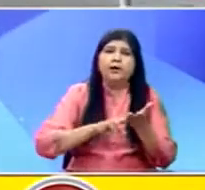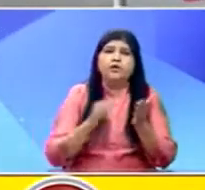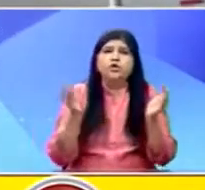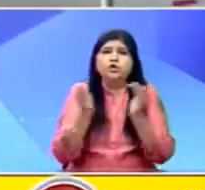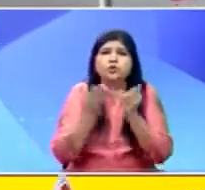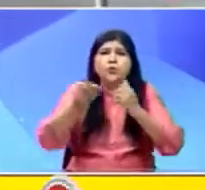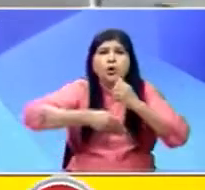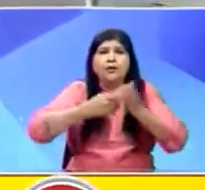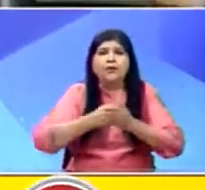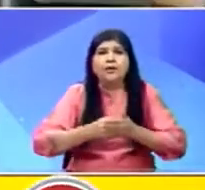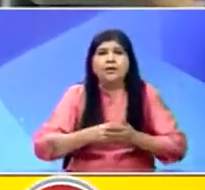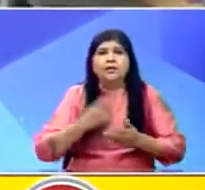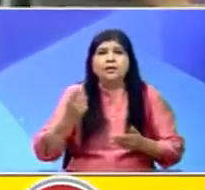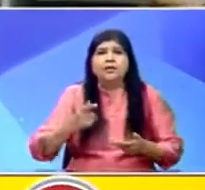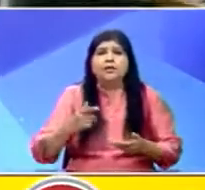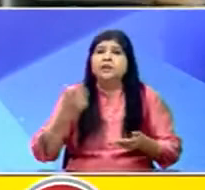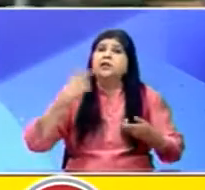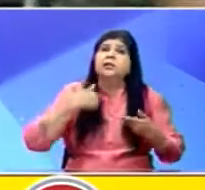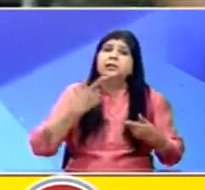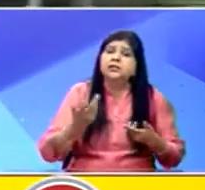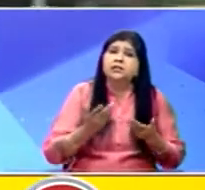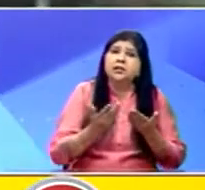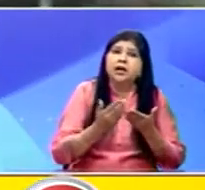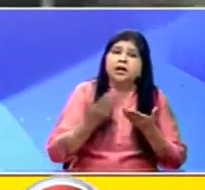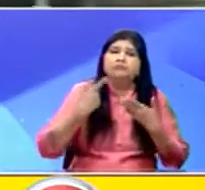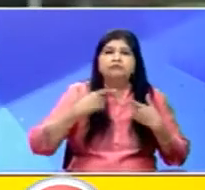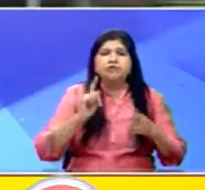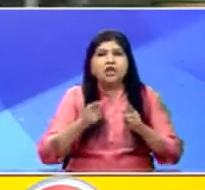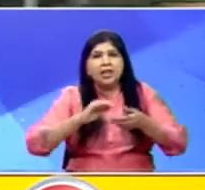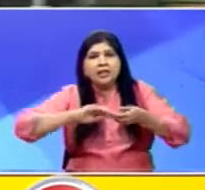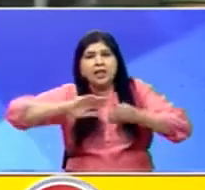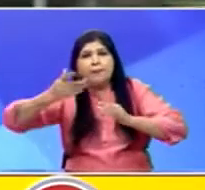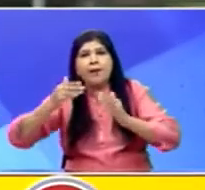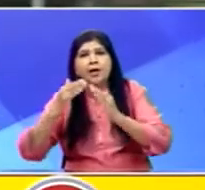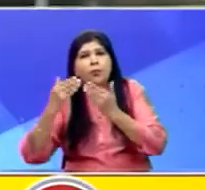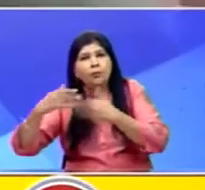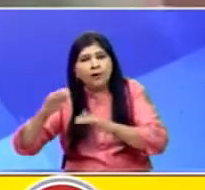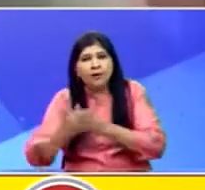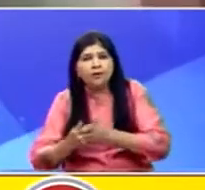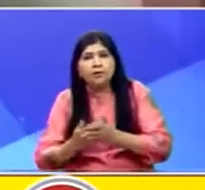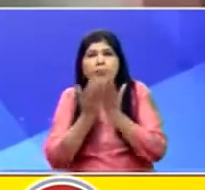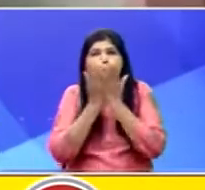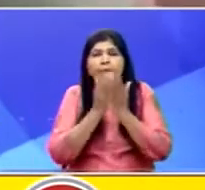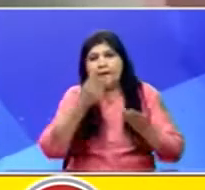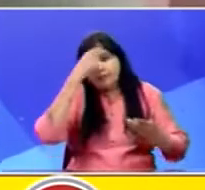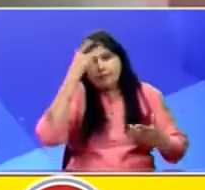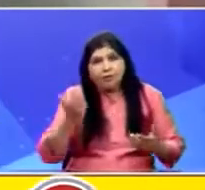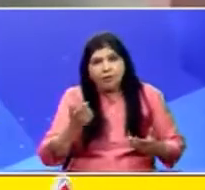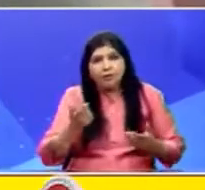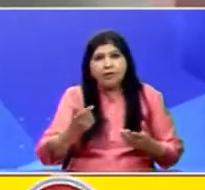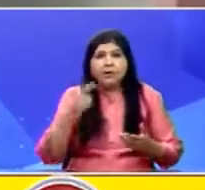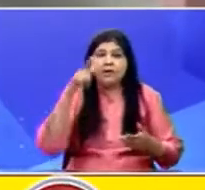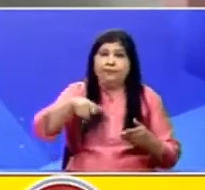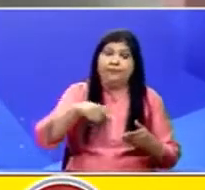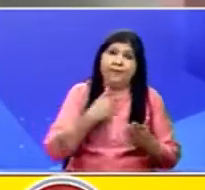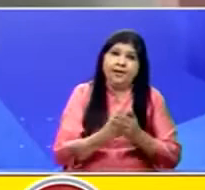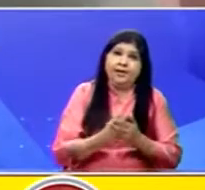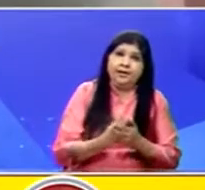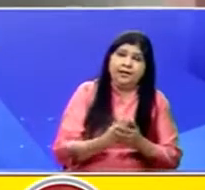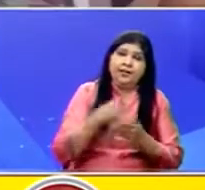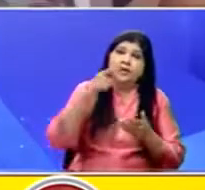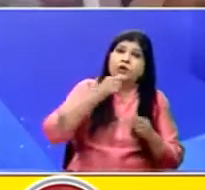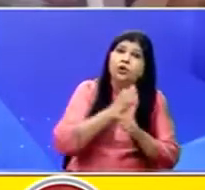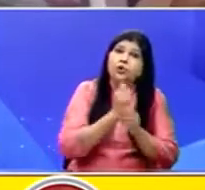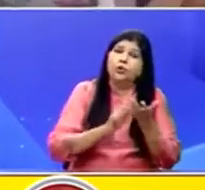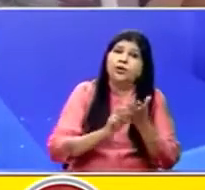अपनी ससुराल आई तो उन्हें अपनी पढ़ाई की चिंता हुई, लेकिन भारत नेट ने उनकी इस चिंता का समाधान कर दिया। गुड़िया